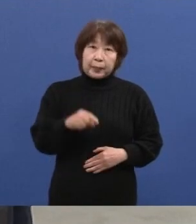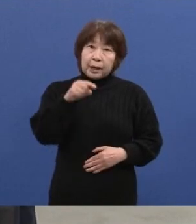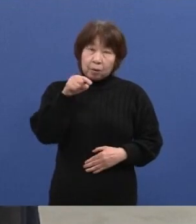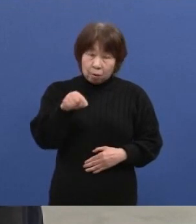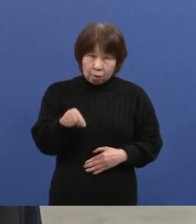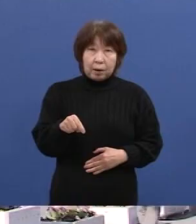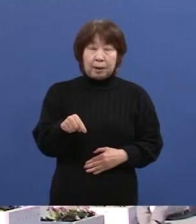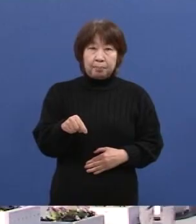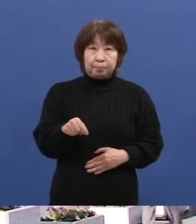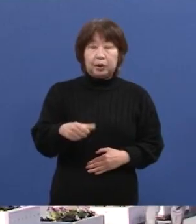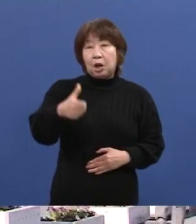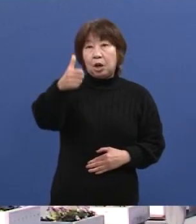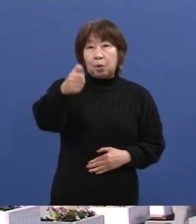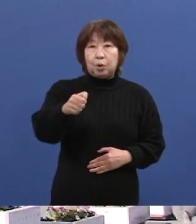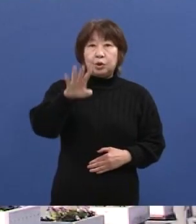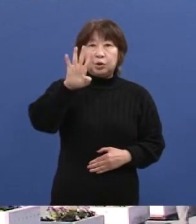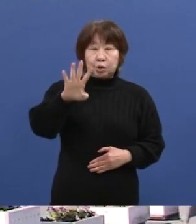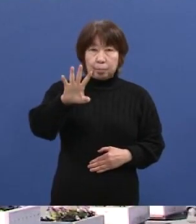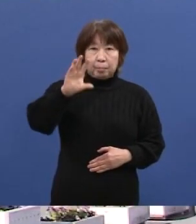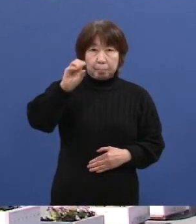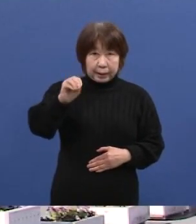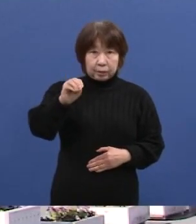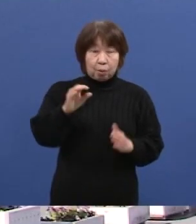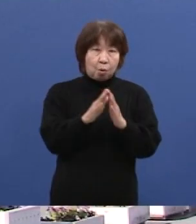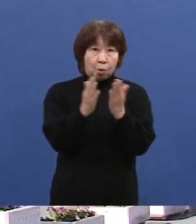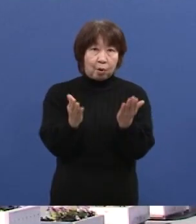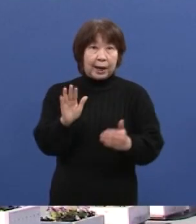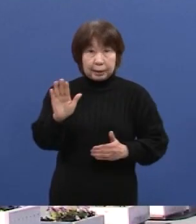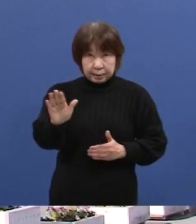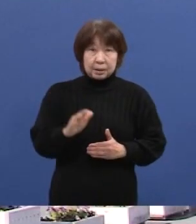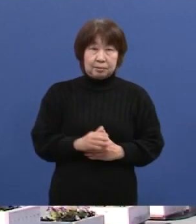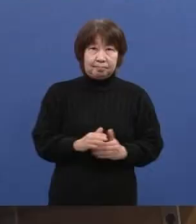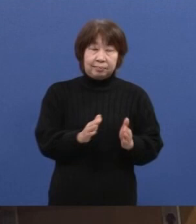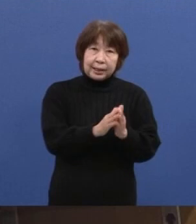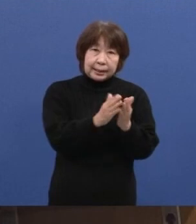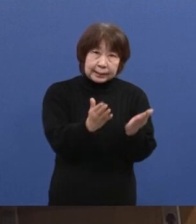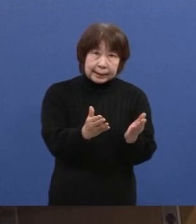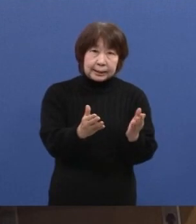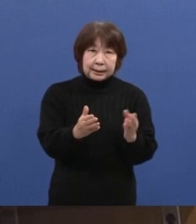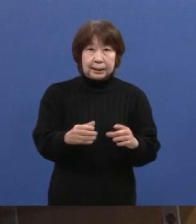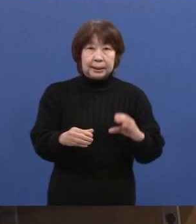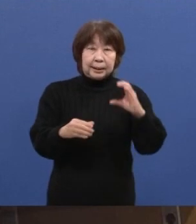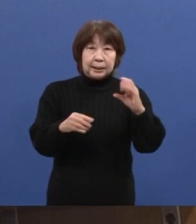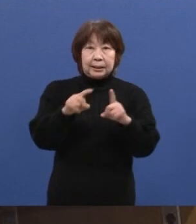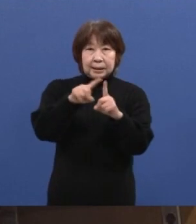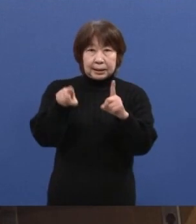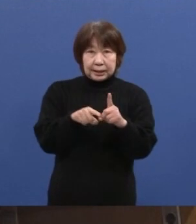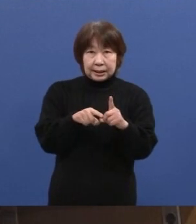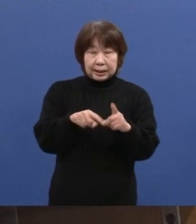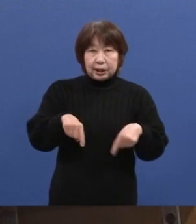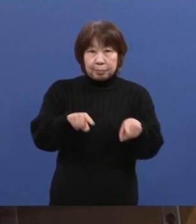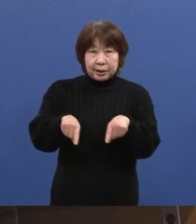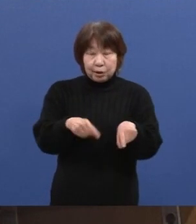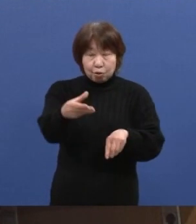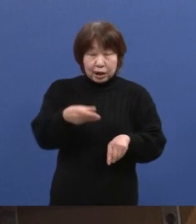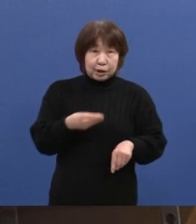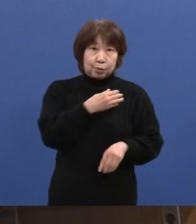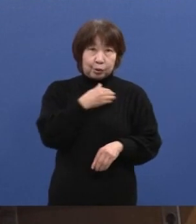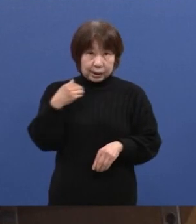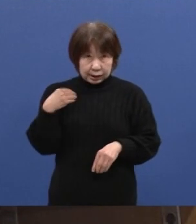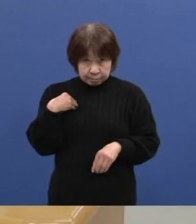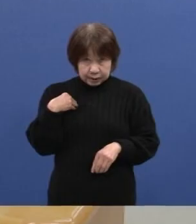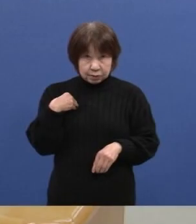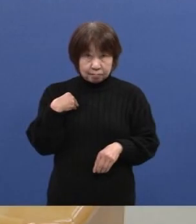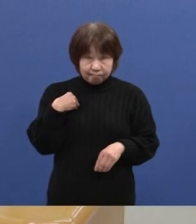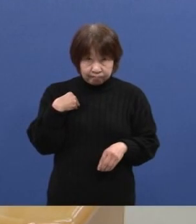図書館にはおよそ54万冊の本があります。雑誌や CD、ビデオを借りることができますし、新聞